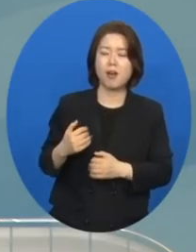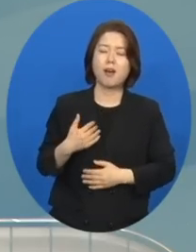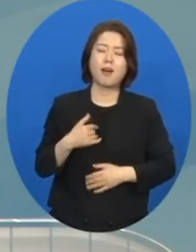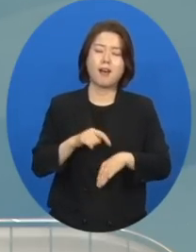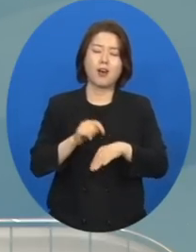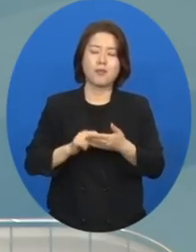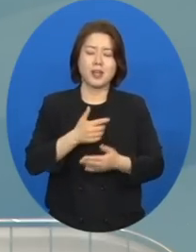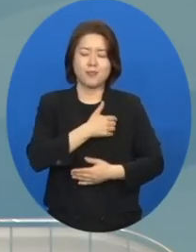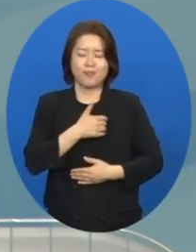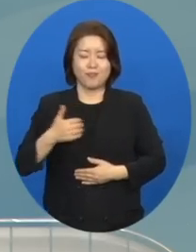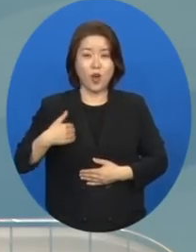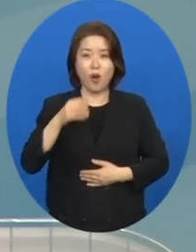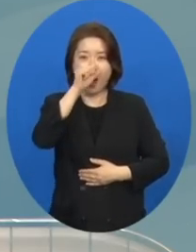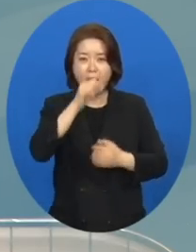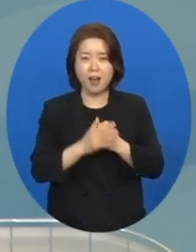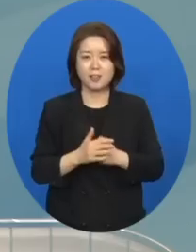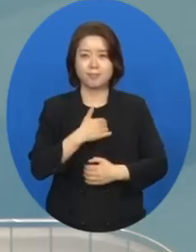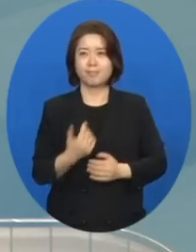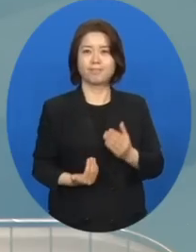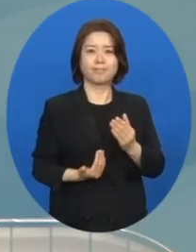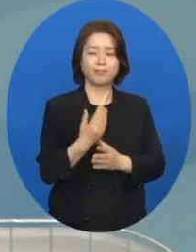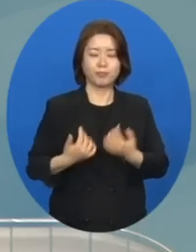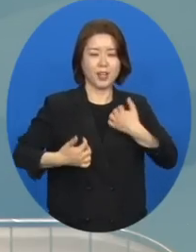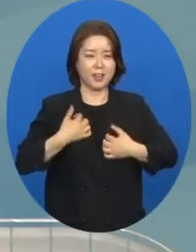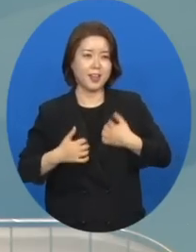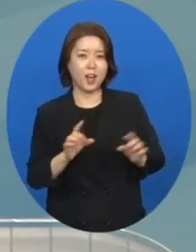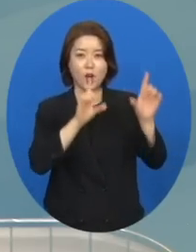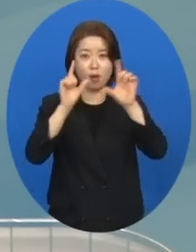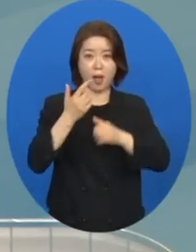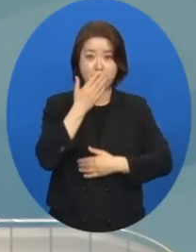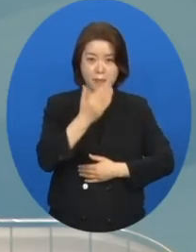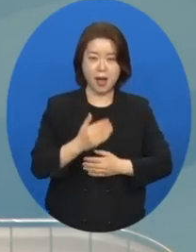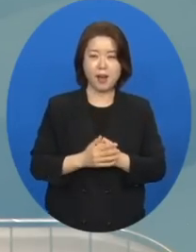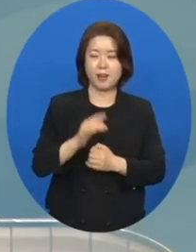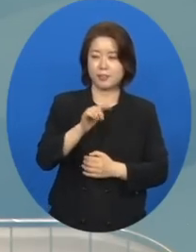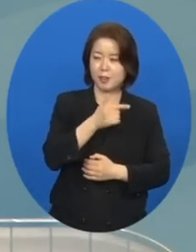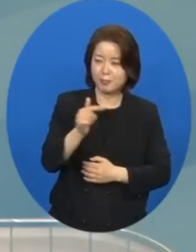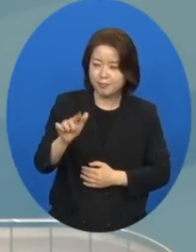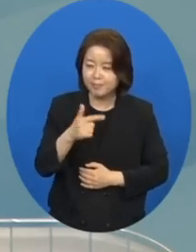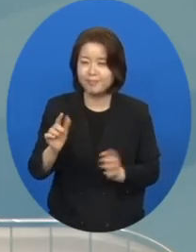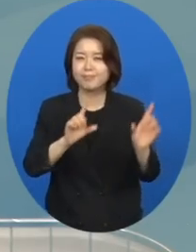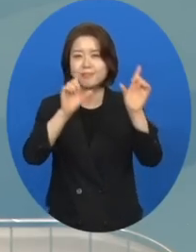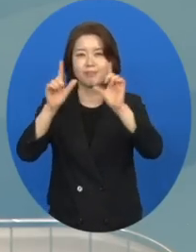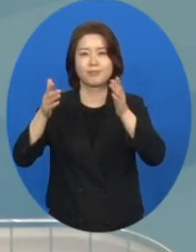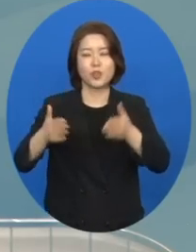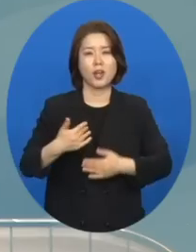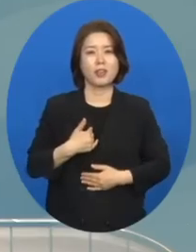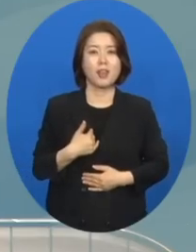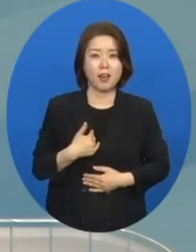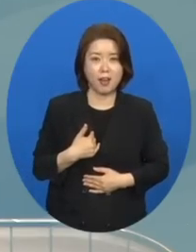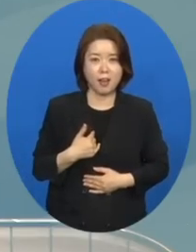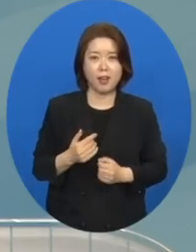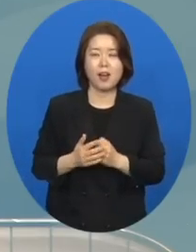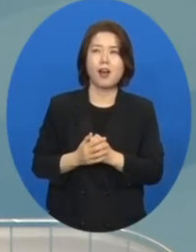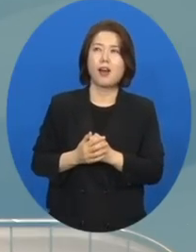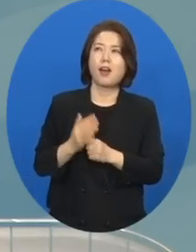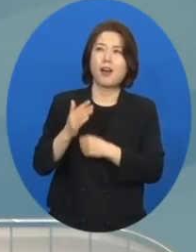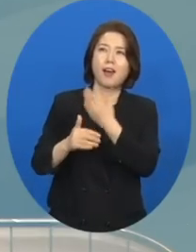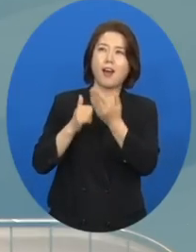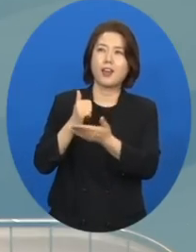든든합니다 자신감이 생기고 즐겁게 생활하게 됩니다 하루를 지날수록 내가 하나님의